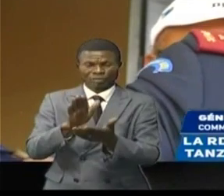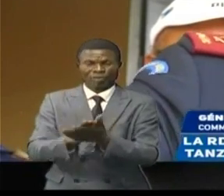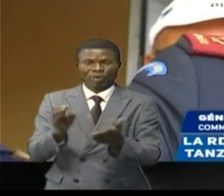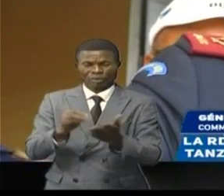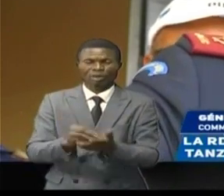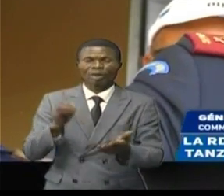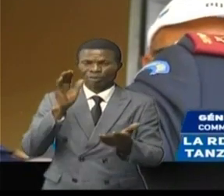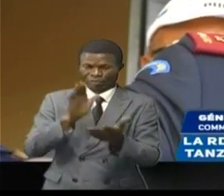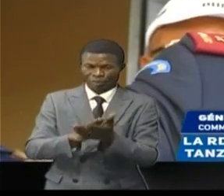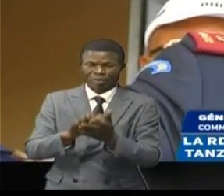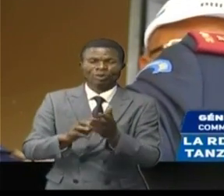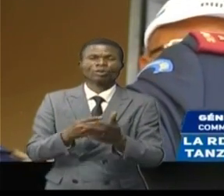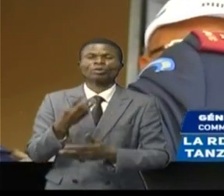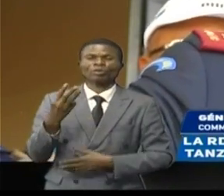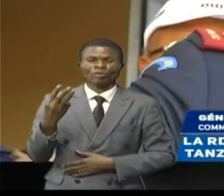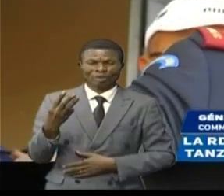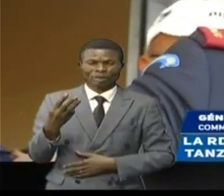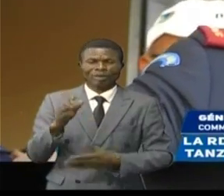Félicitations.